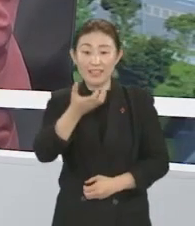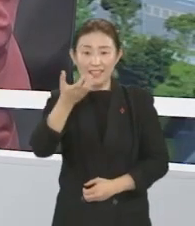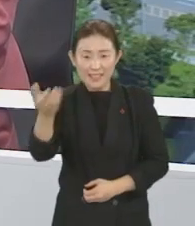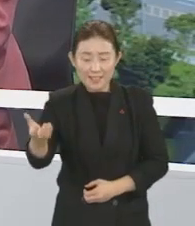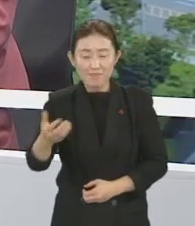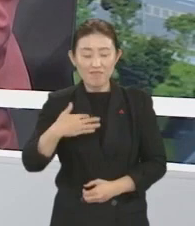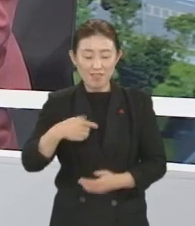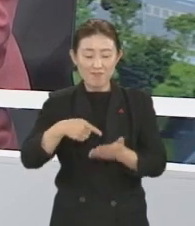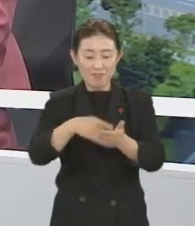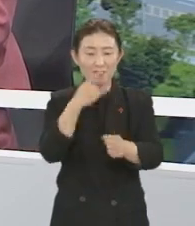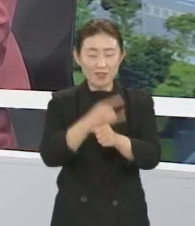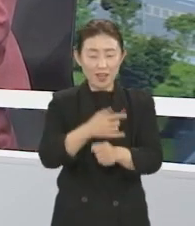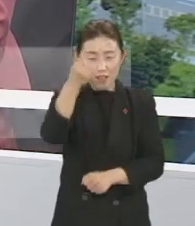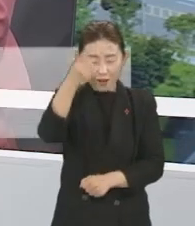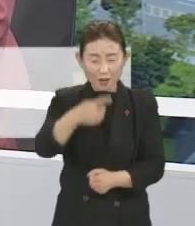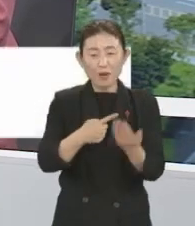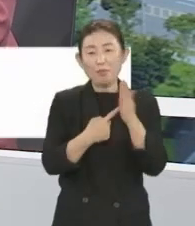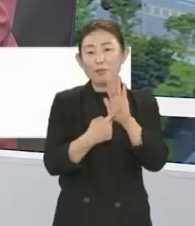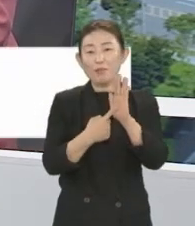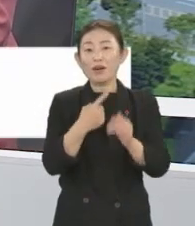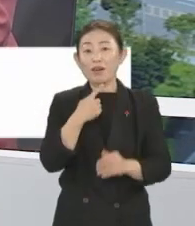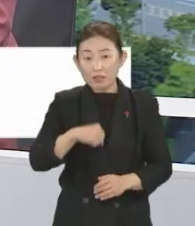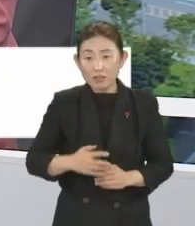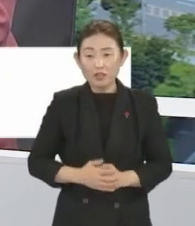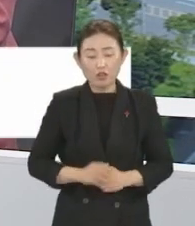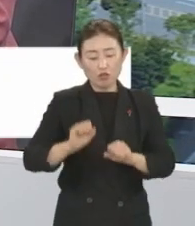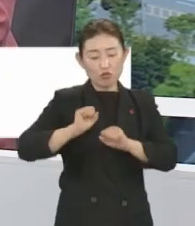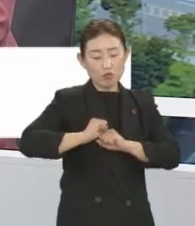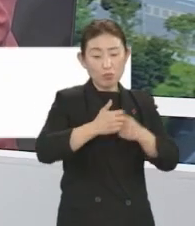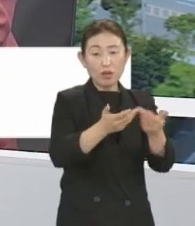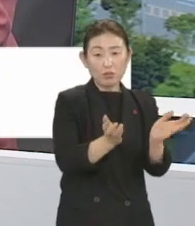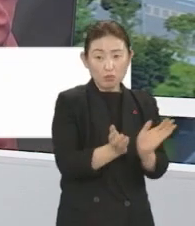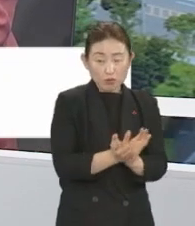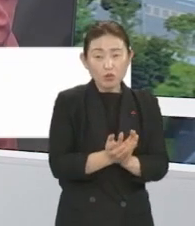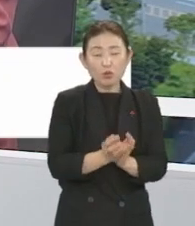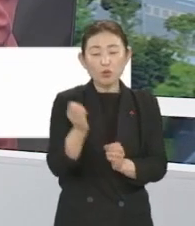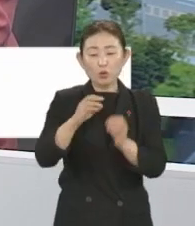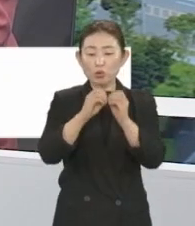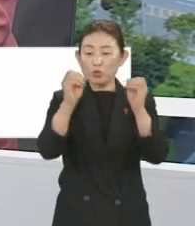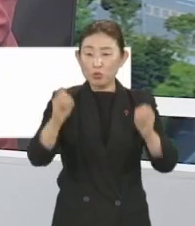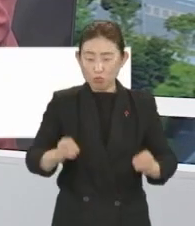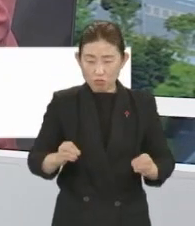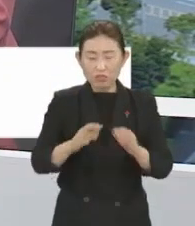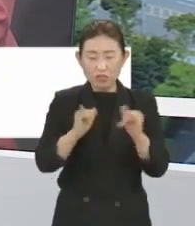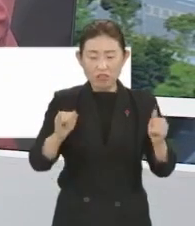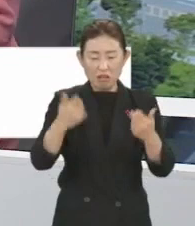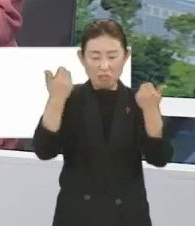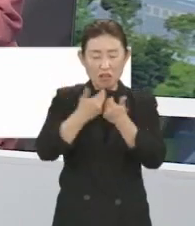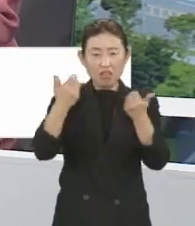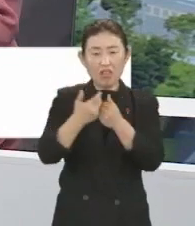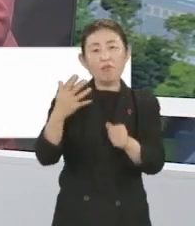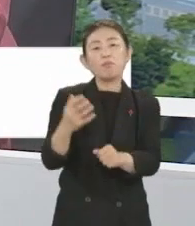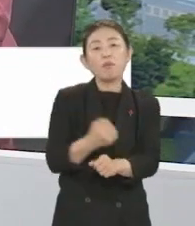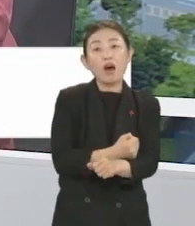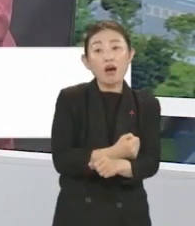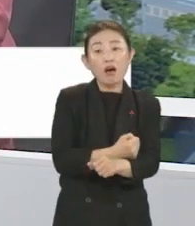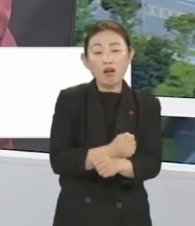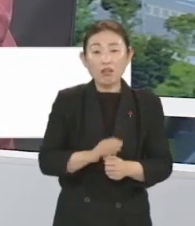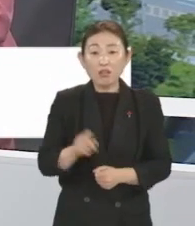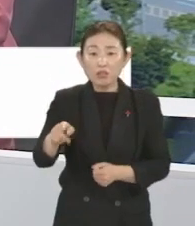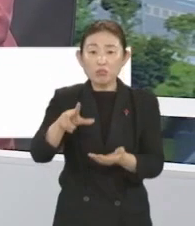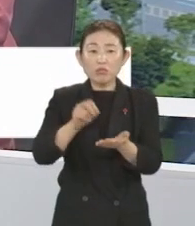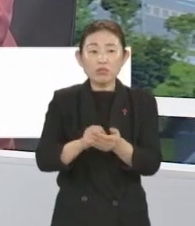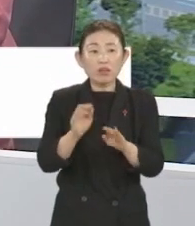추진 의지를 여러 번 밝히셨는데요. 그런데 국방부와 또 육사 동문회의 반대가 거셉니다. 이 육사 이전 공약